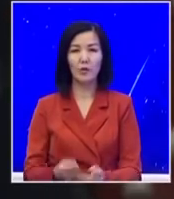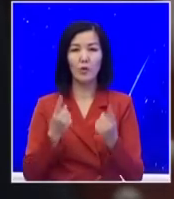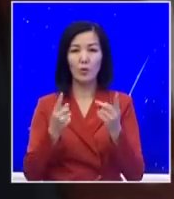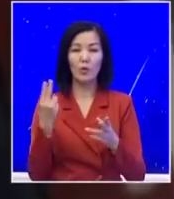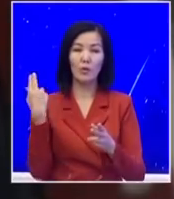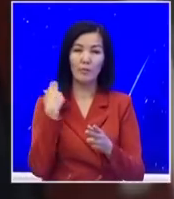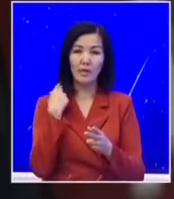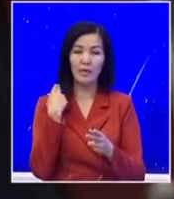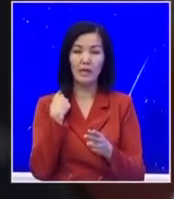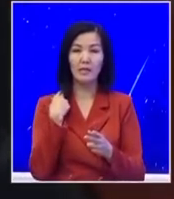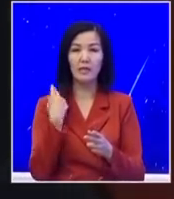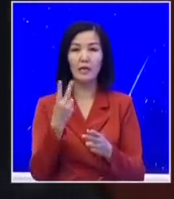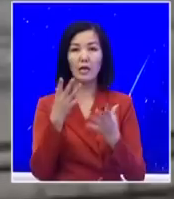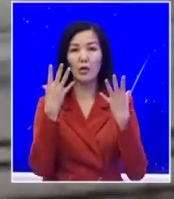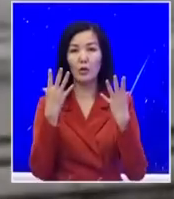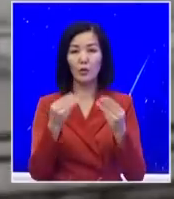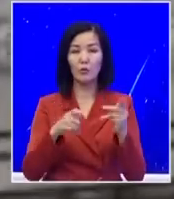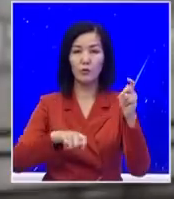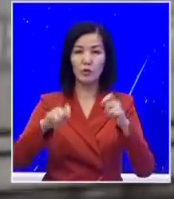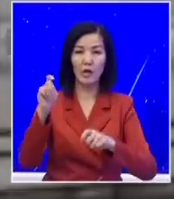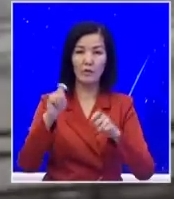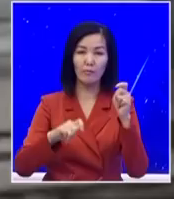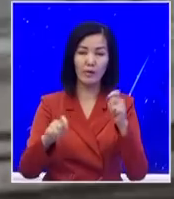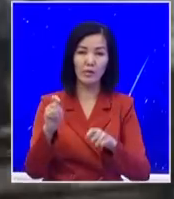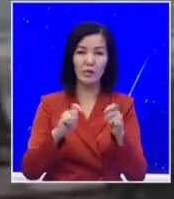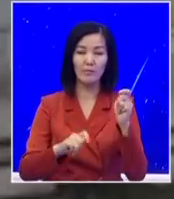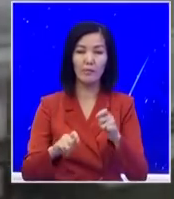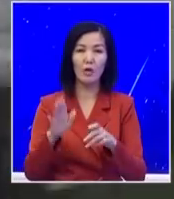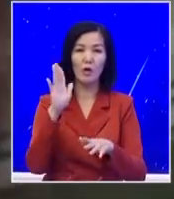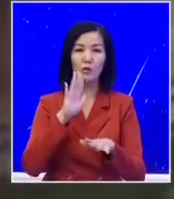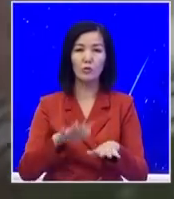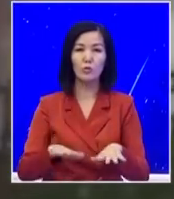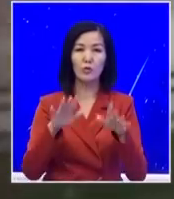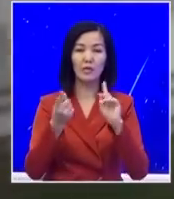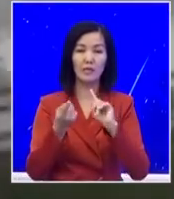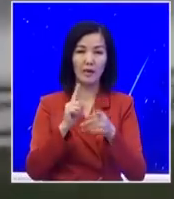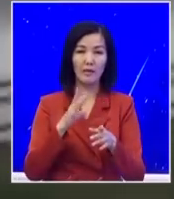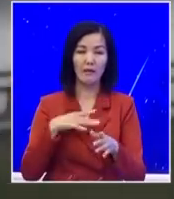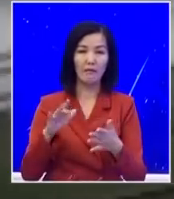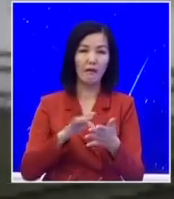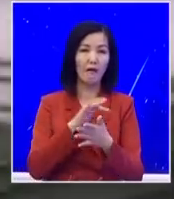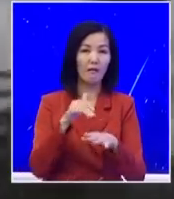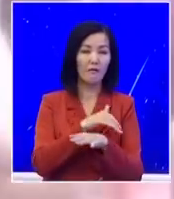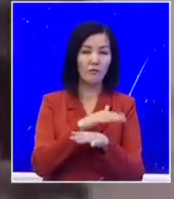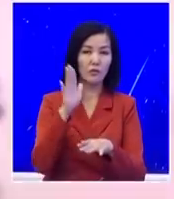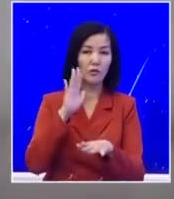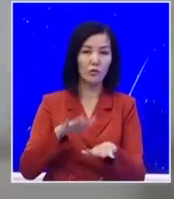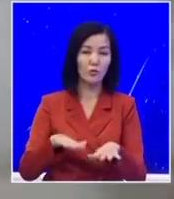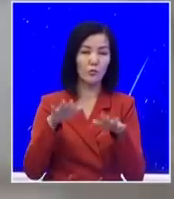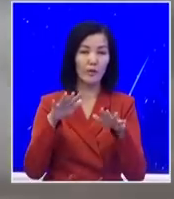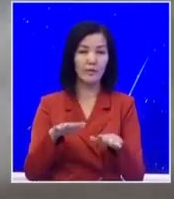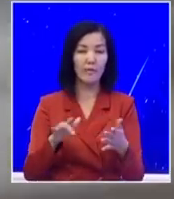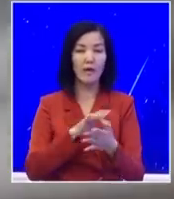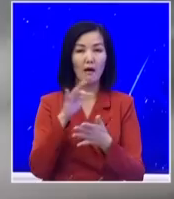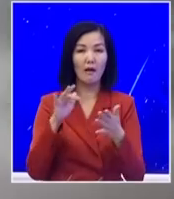Ұлыбританиядағы Бермингемде 2 күн бойы жаңбыр толастамады. Соңы су тасқынына ұласқан. Шахар көшелерін су басып, қаланың